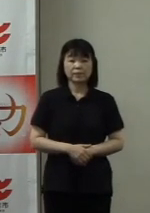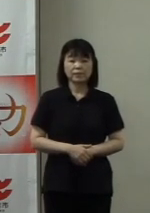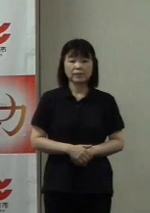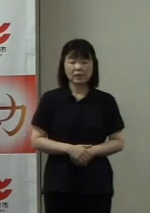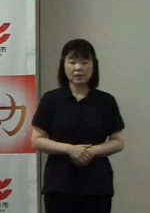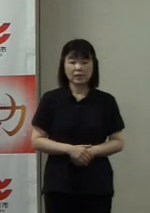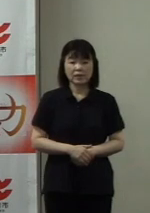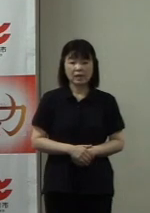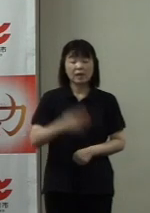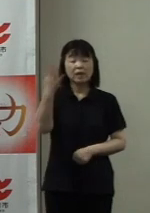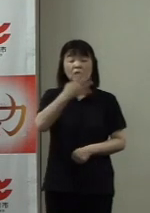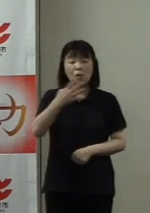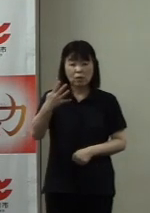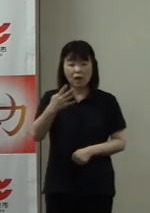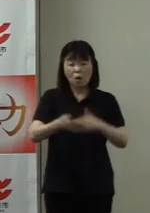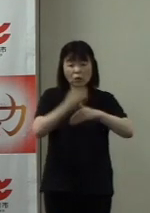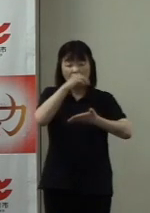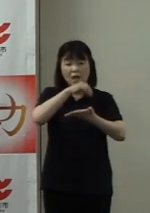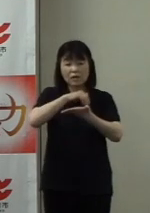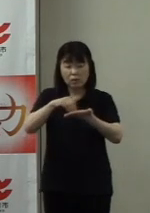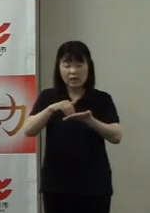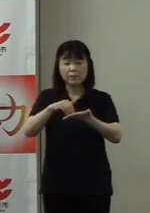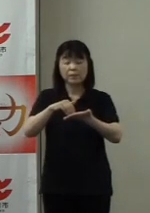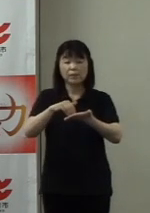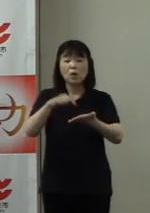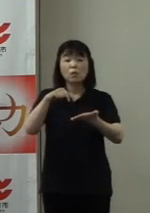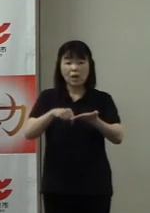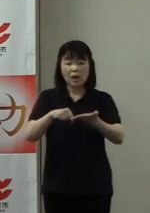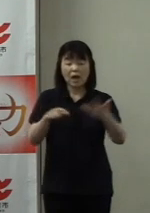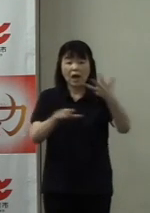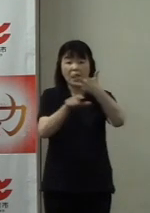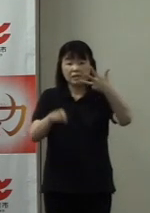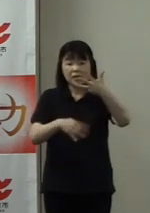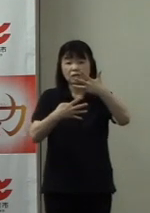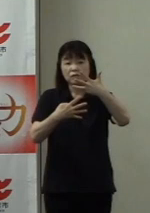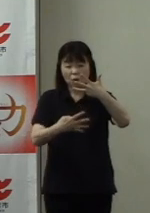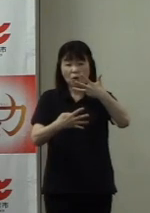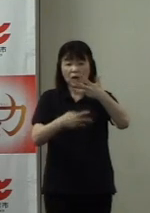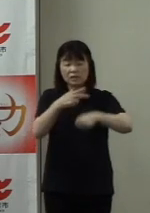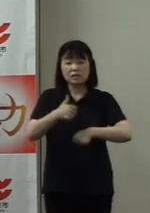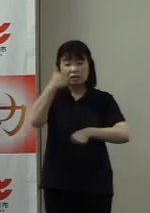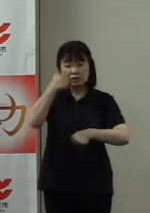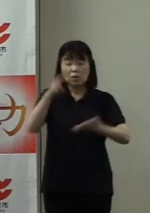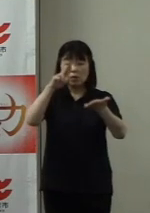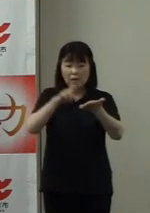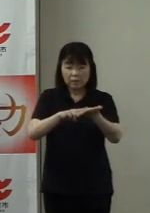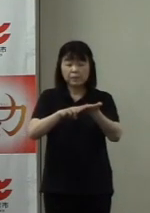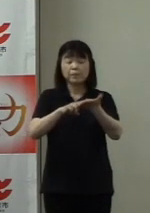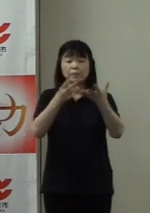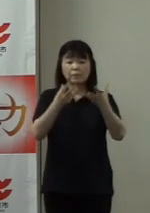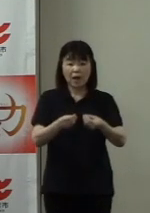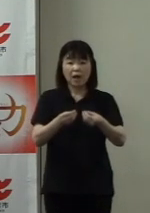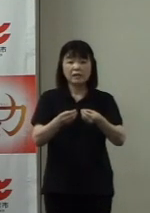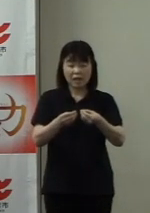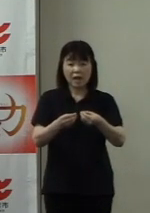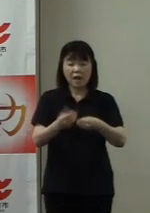第4回の補正予算であります。これは8月4日に専決処分をしたものでありまして、7月の